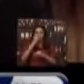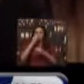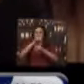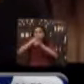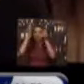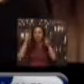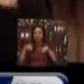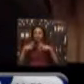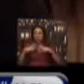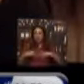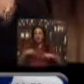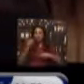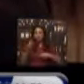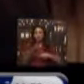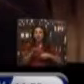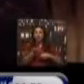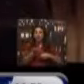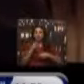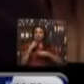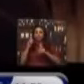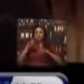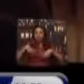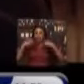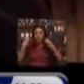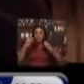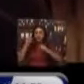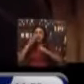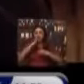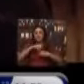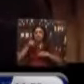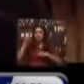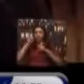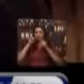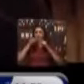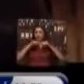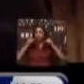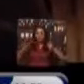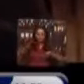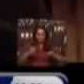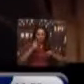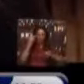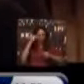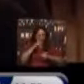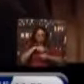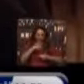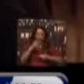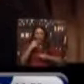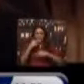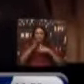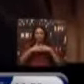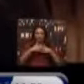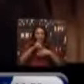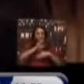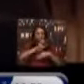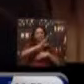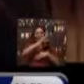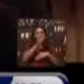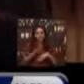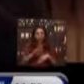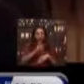شوف، كل ما لونت في الحاجة اللي انا بعملها كنت كل ما كنت اسعد، وكل ما حاولت ان